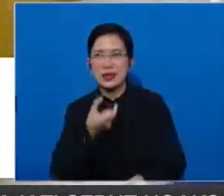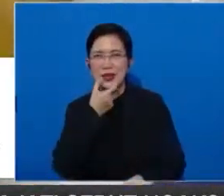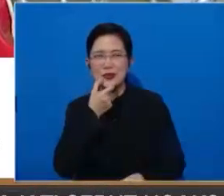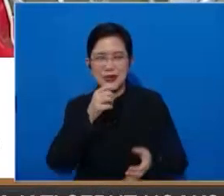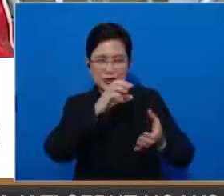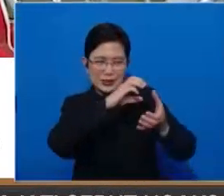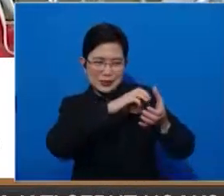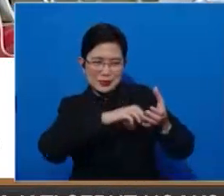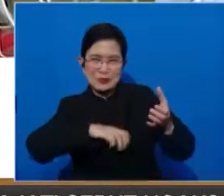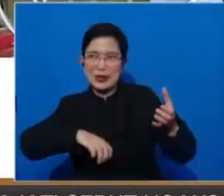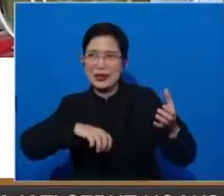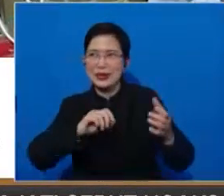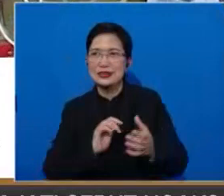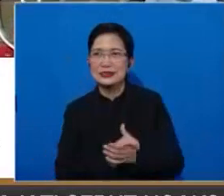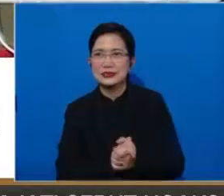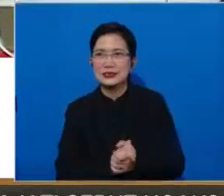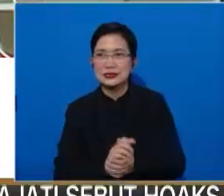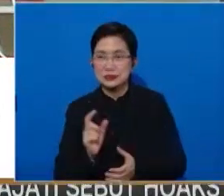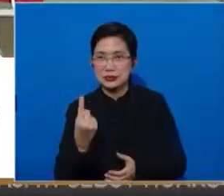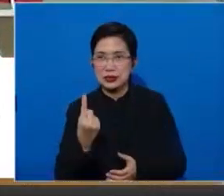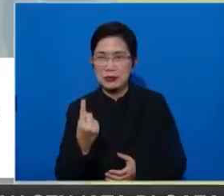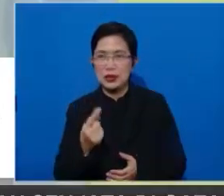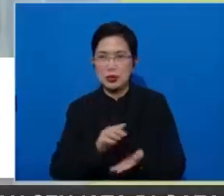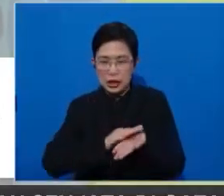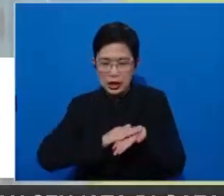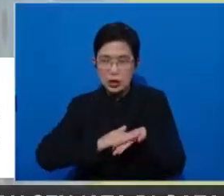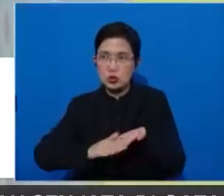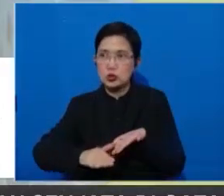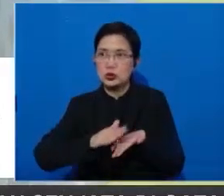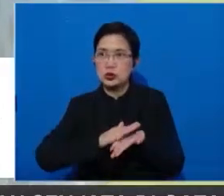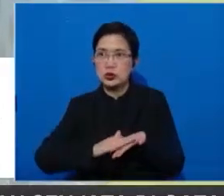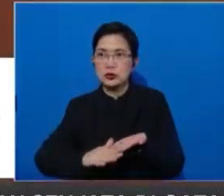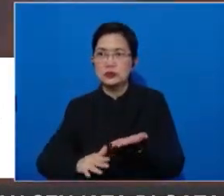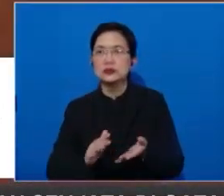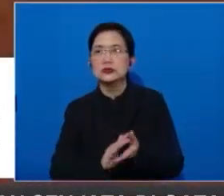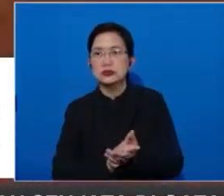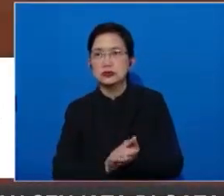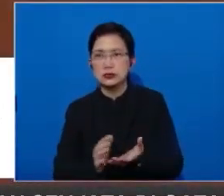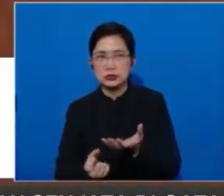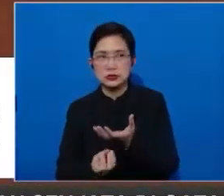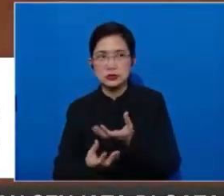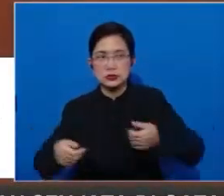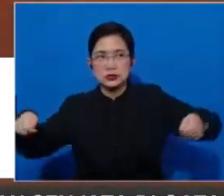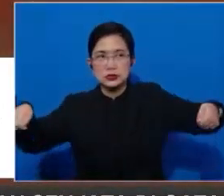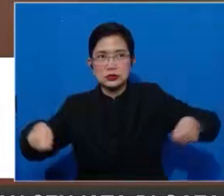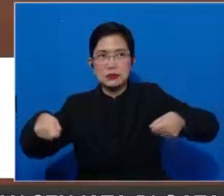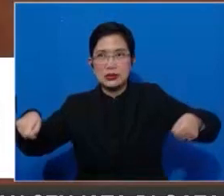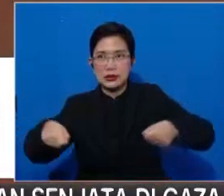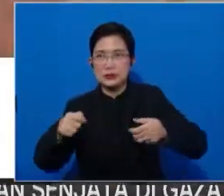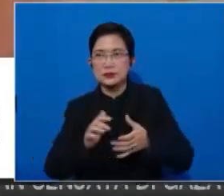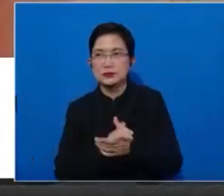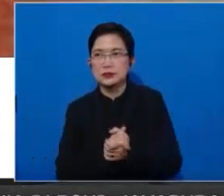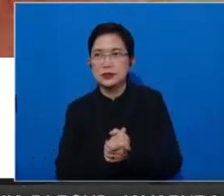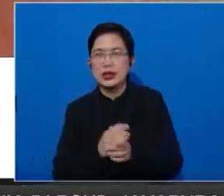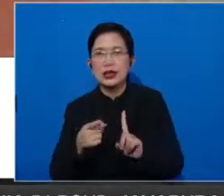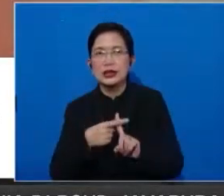ini. Pertama-tama, pepaya yang sudah dihaluskan dimasak terlebih dahulu untuk mengurangi kadar airnya. Setelah itu, tambahkan